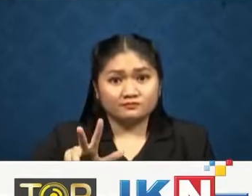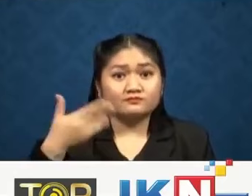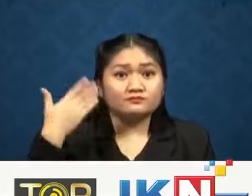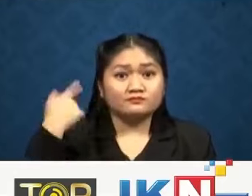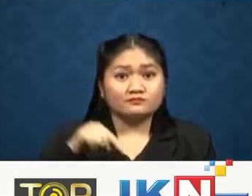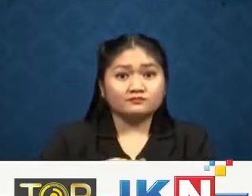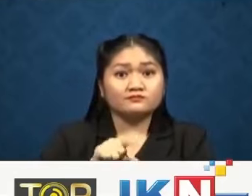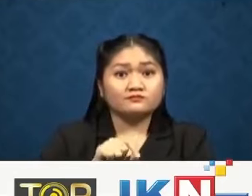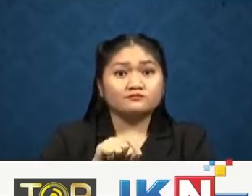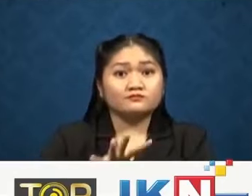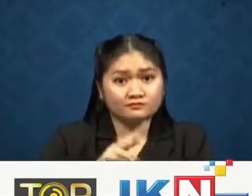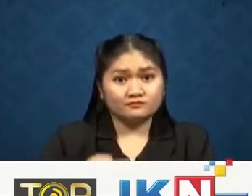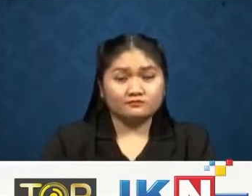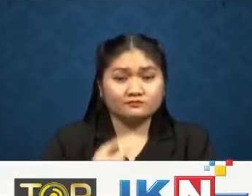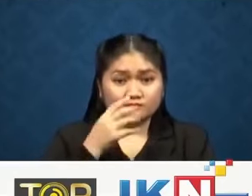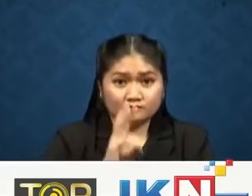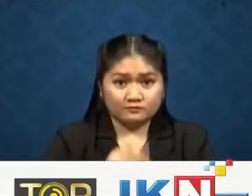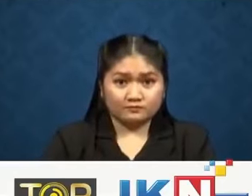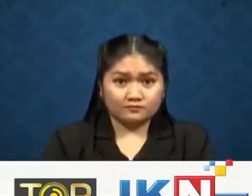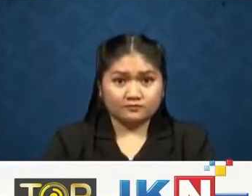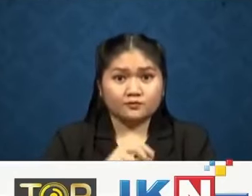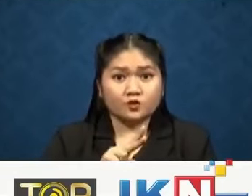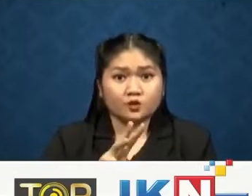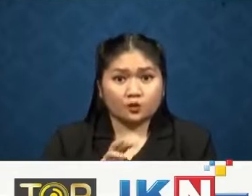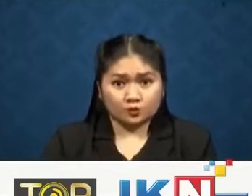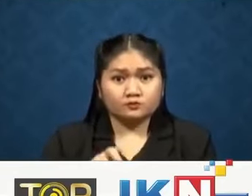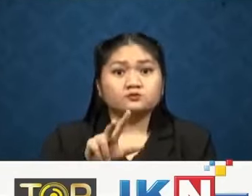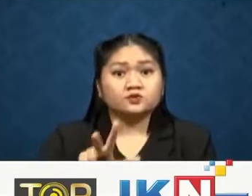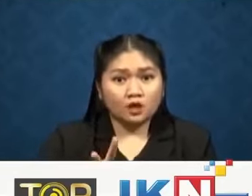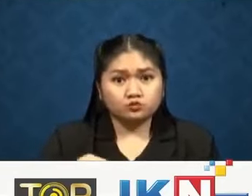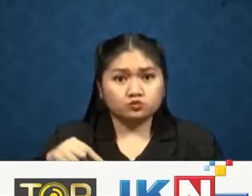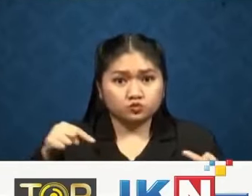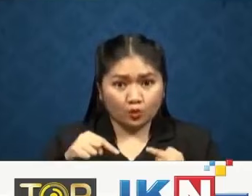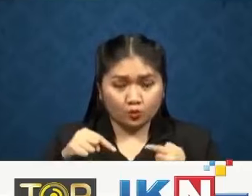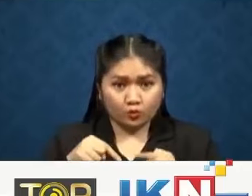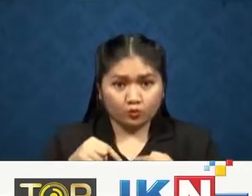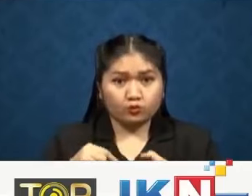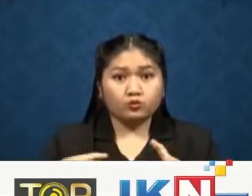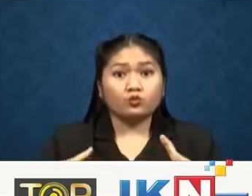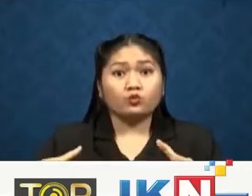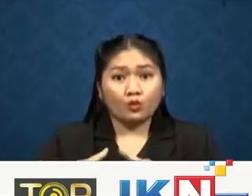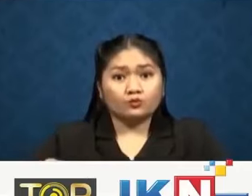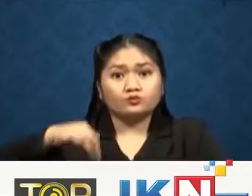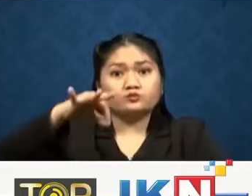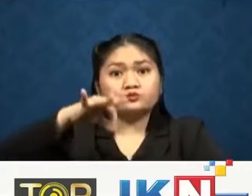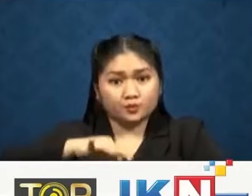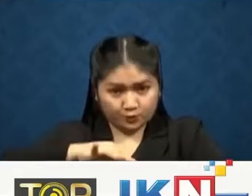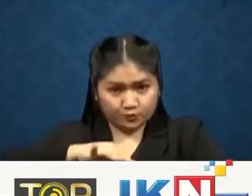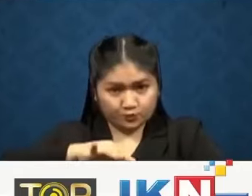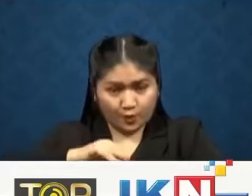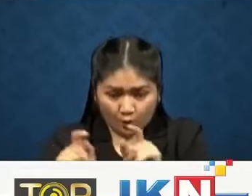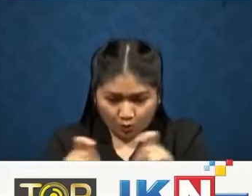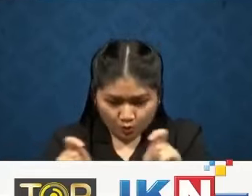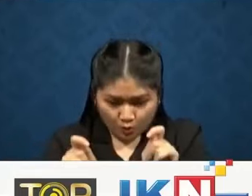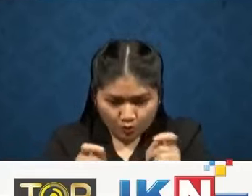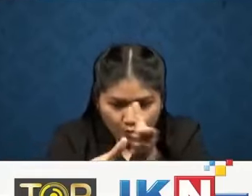านที่เกี่ยวข้องก็เชื่อว่า2หลักสูตรนี้จะค่อยๆเนี่ยหล่อหลอมเข้าไปทั้งเด็กแล้วก็เยาวชนรวมไปถึงในโลกโซเชียล